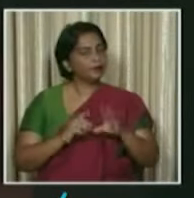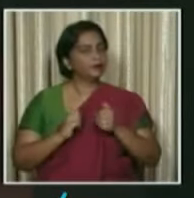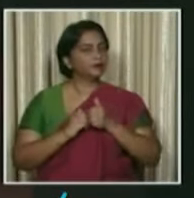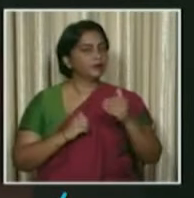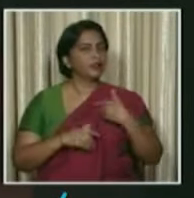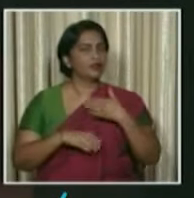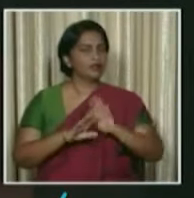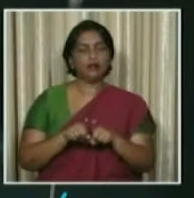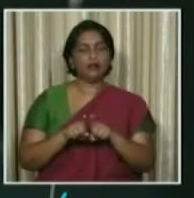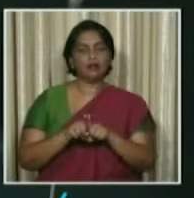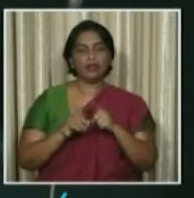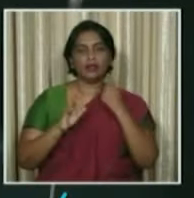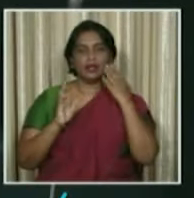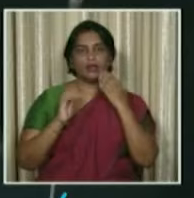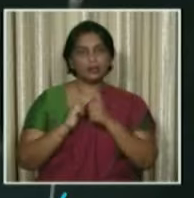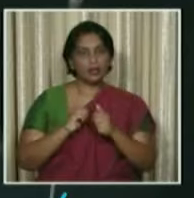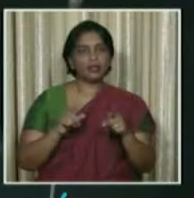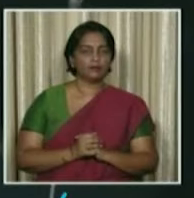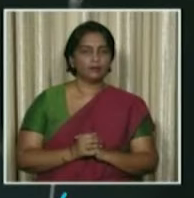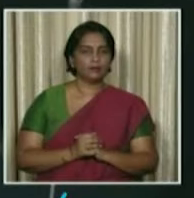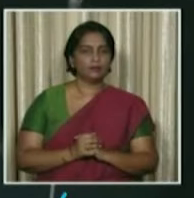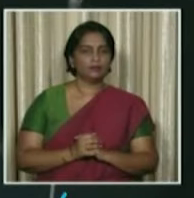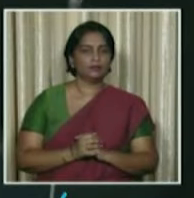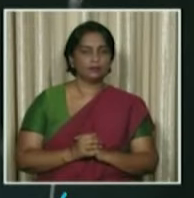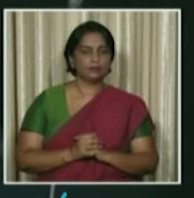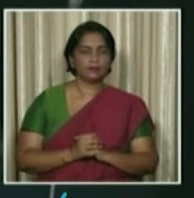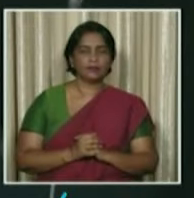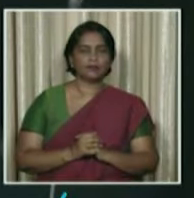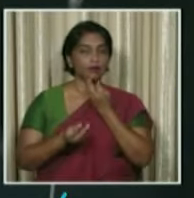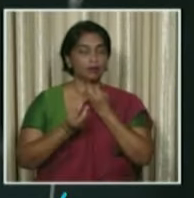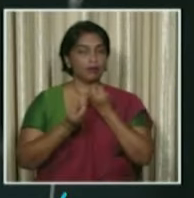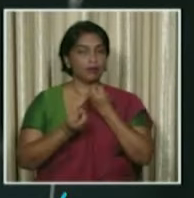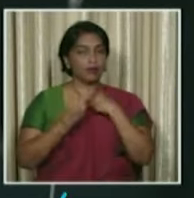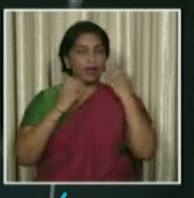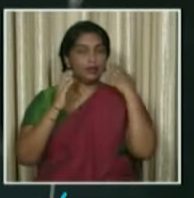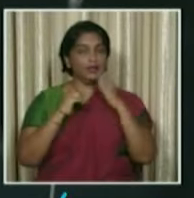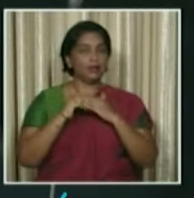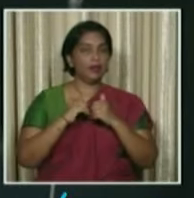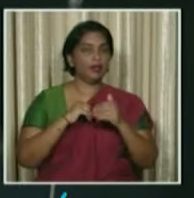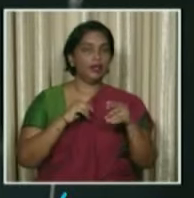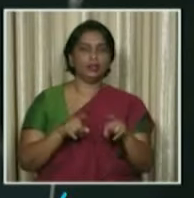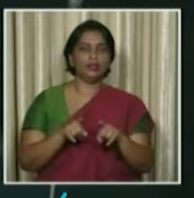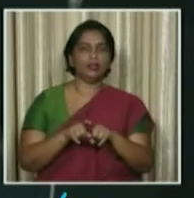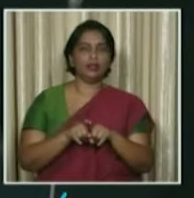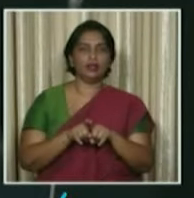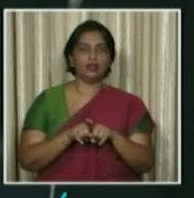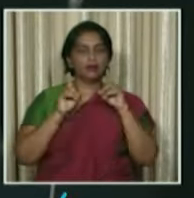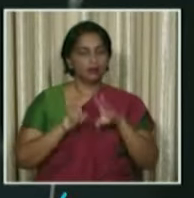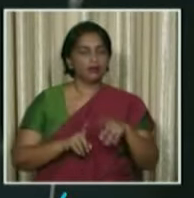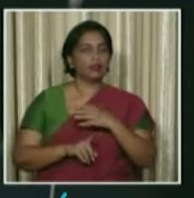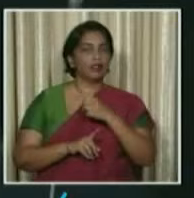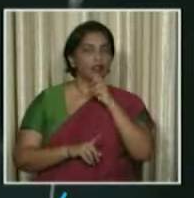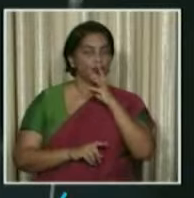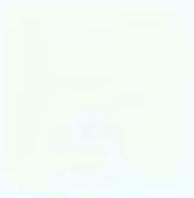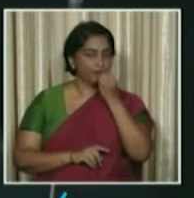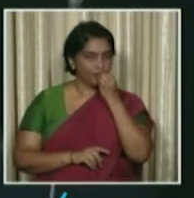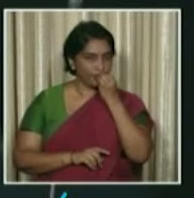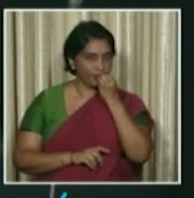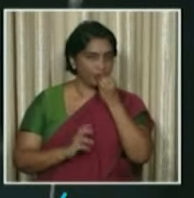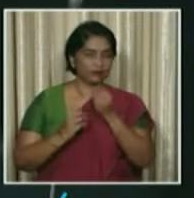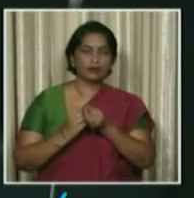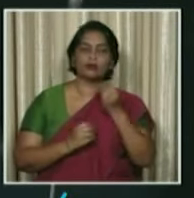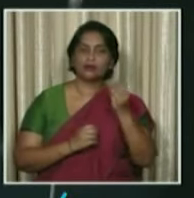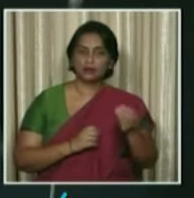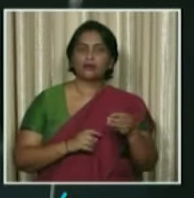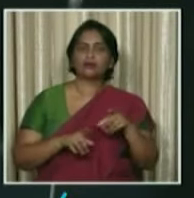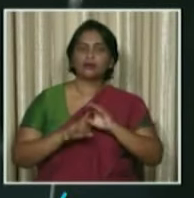දරු පරම්පරාව විනාශ වෙනවා. පෝෂණ ප්‍රතිපත්තිය පෝෂණය සඳහා ලක්ෂ 17කට දැනට දෙන දිවාහාර වේල. ඒක සෞඛ්‍ය